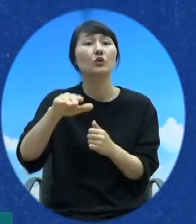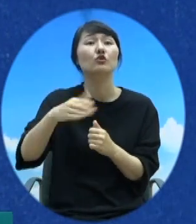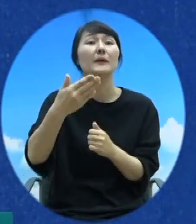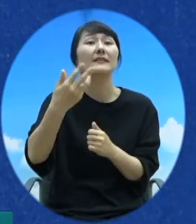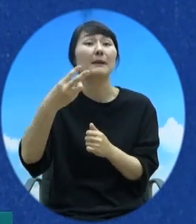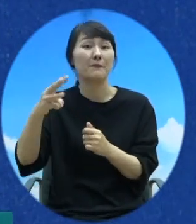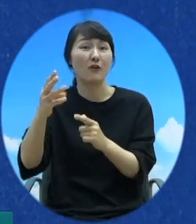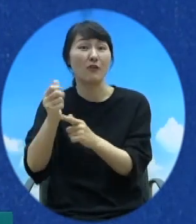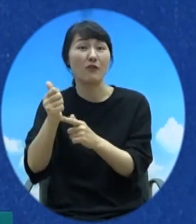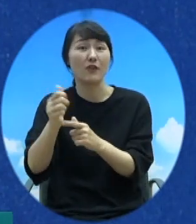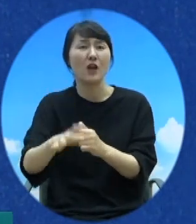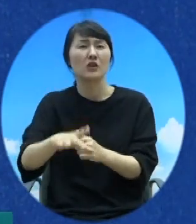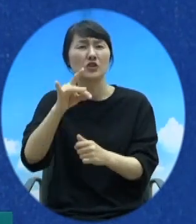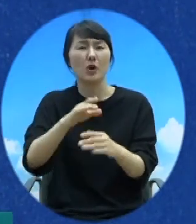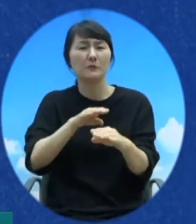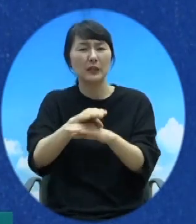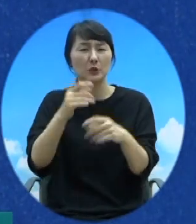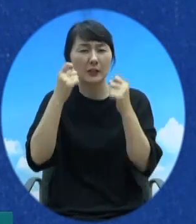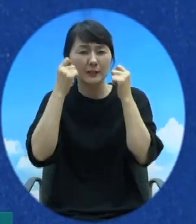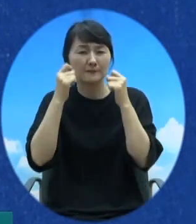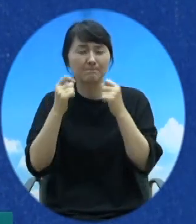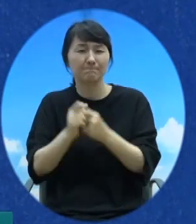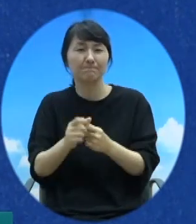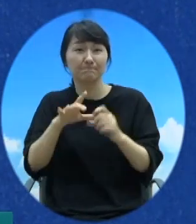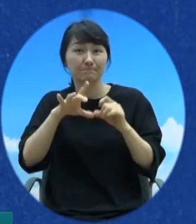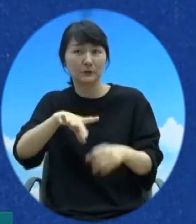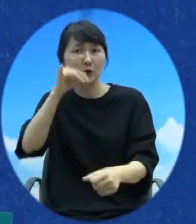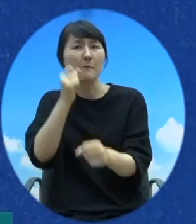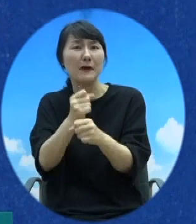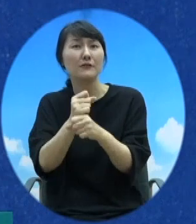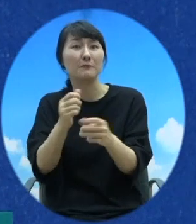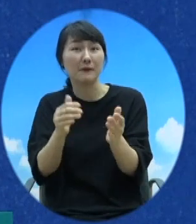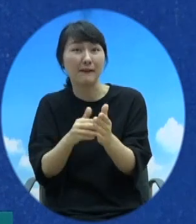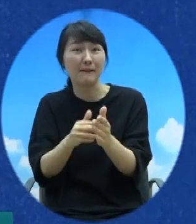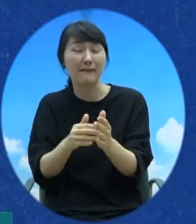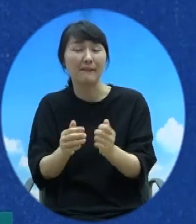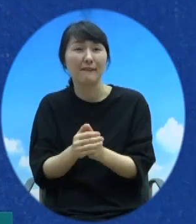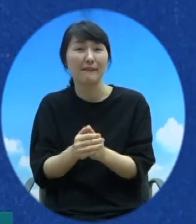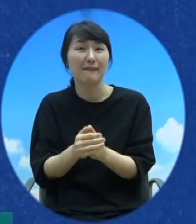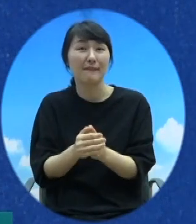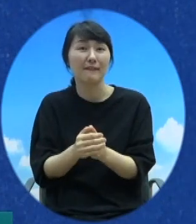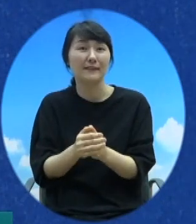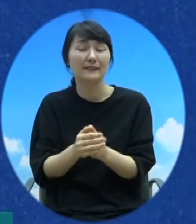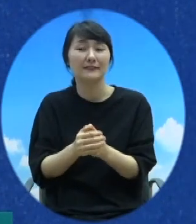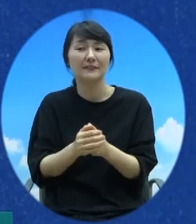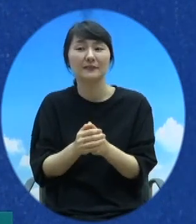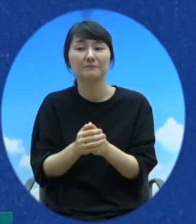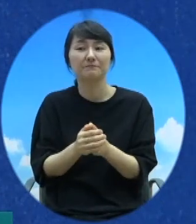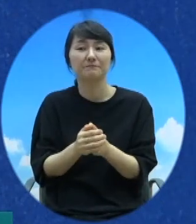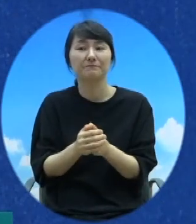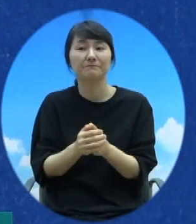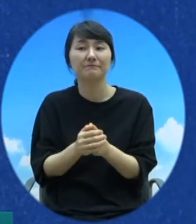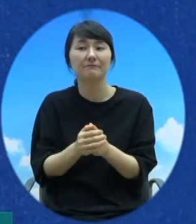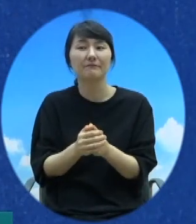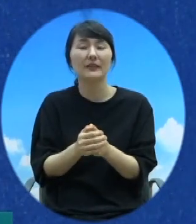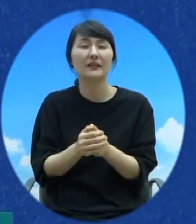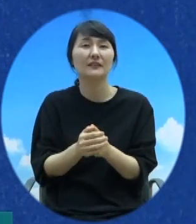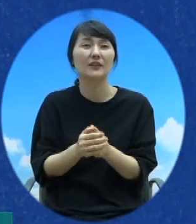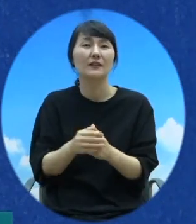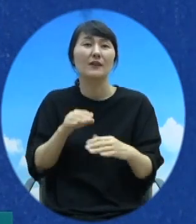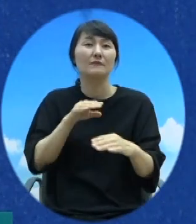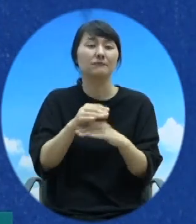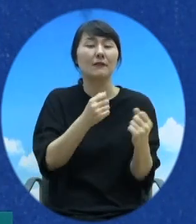아주 최초로 자동차를 발명해서 그걸 타고 은행 갔습니다. 은행 마당에 자동차를